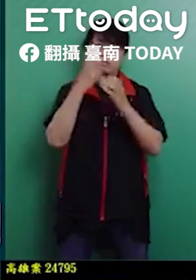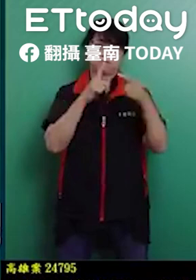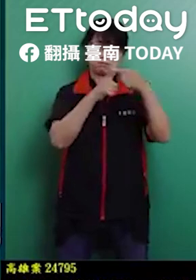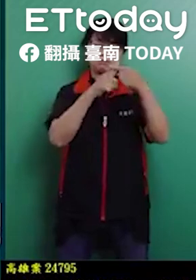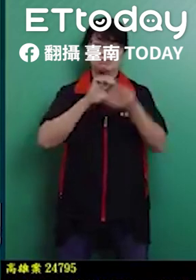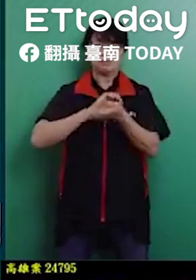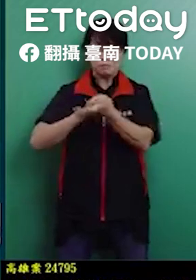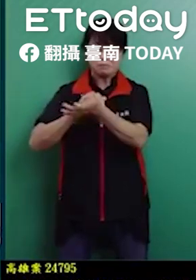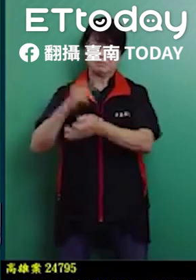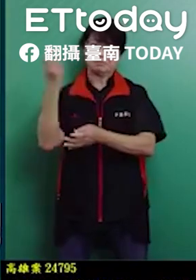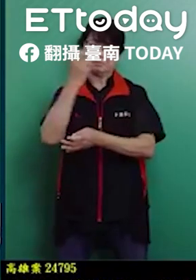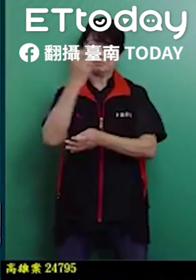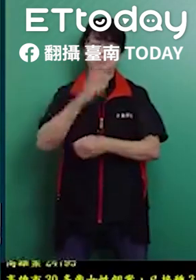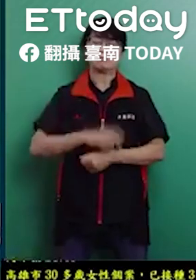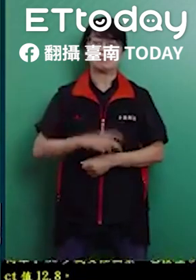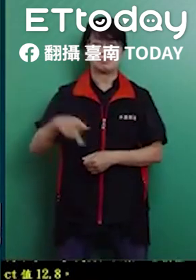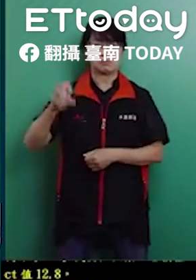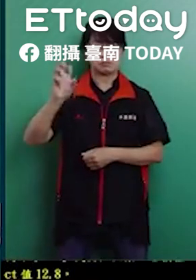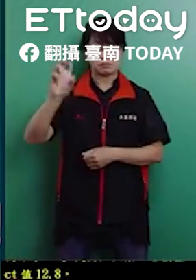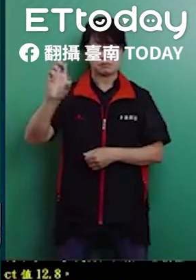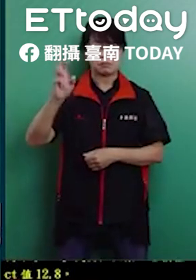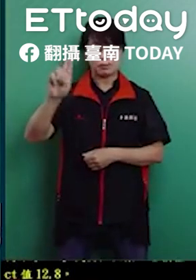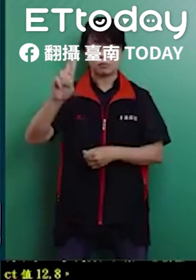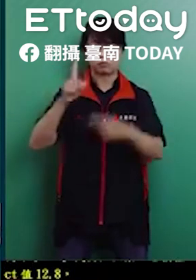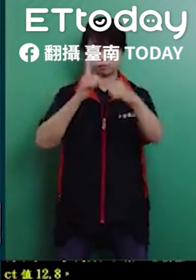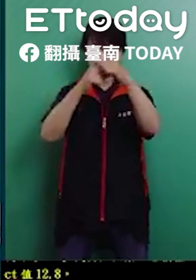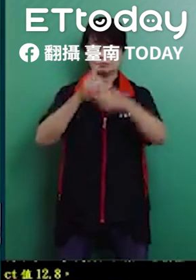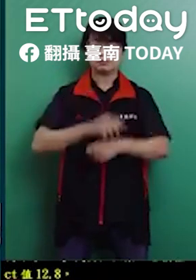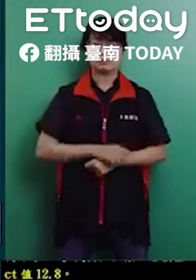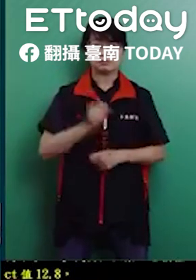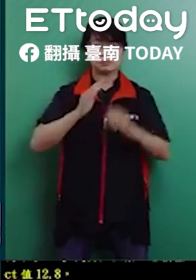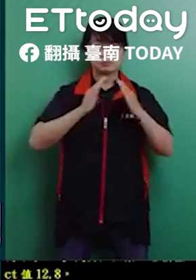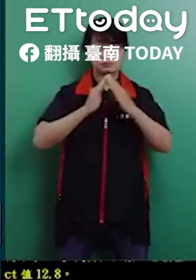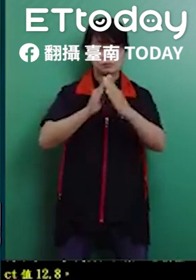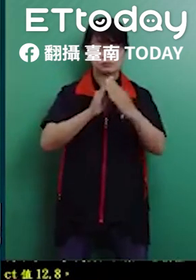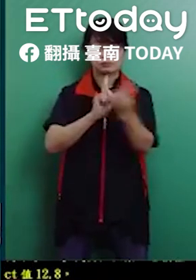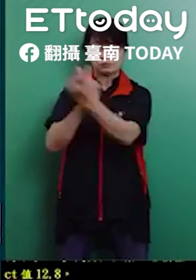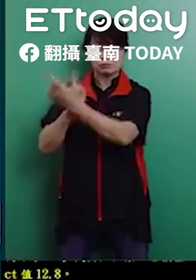采检，然后 PCR 确诊。那在台南市共框列的